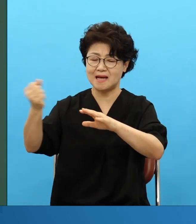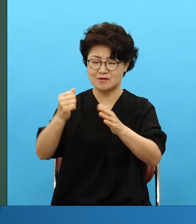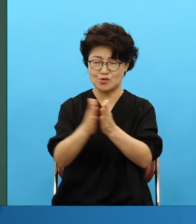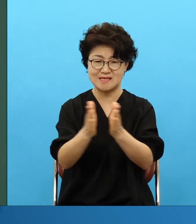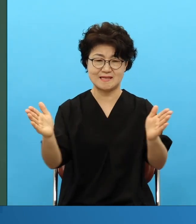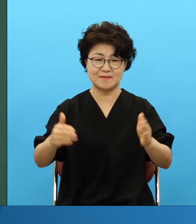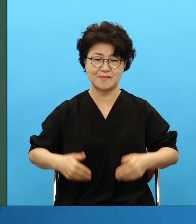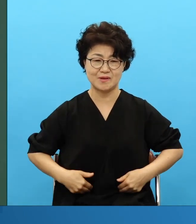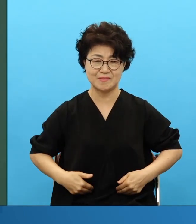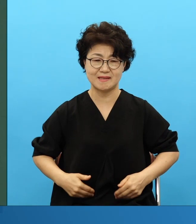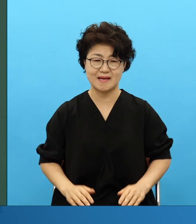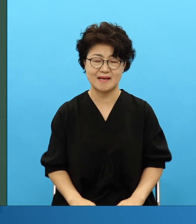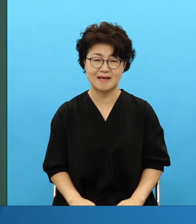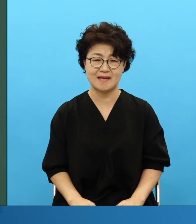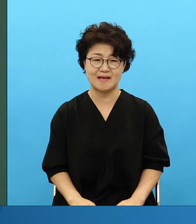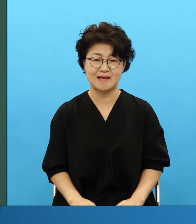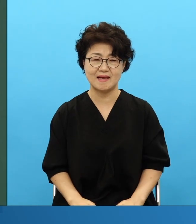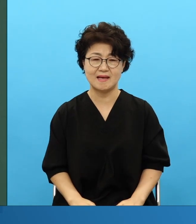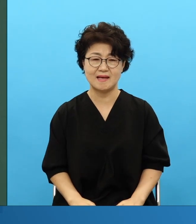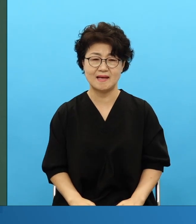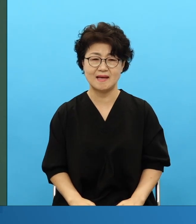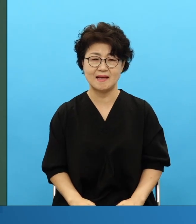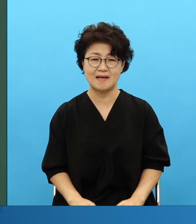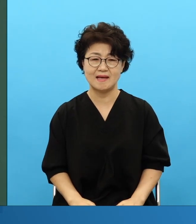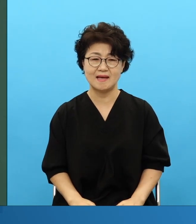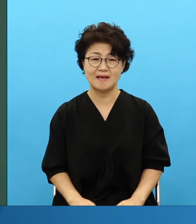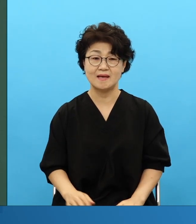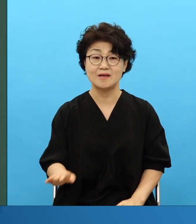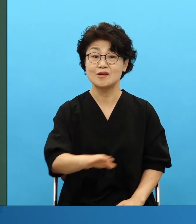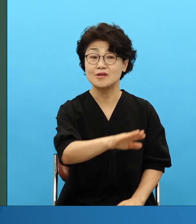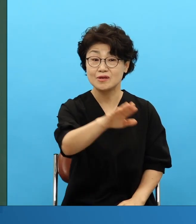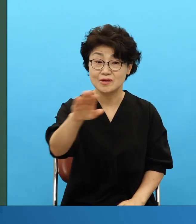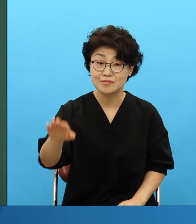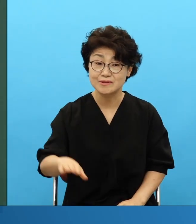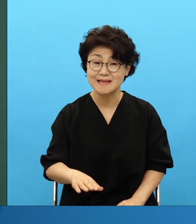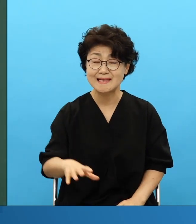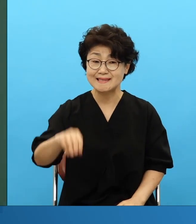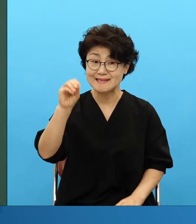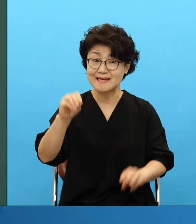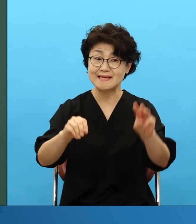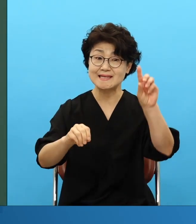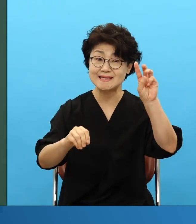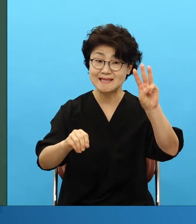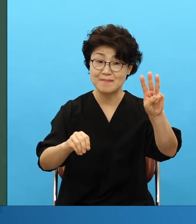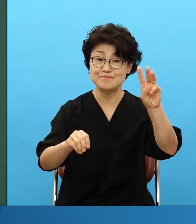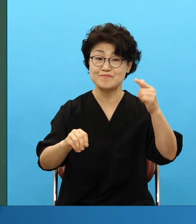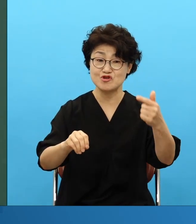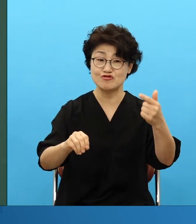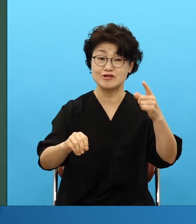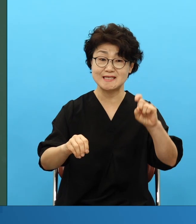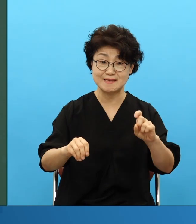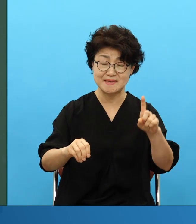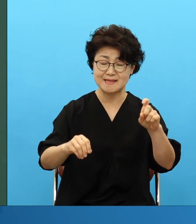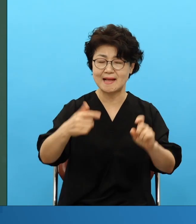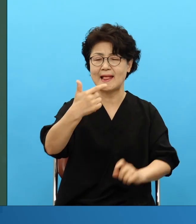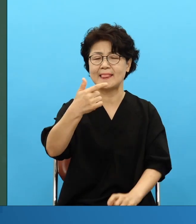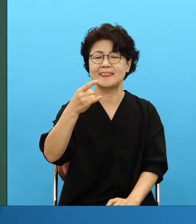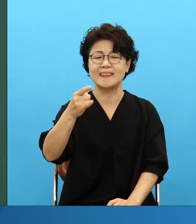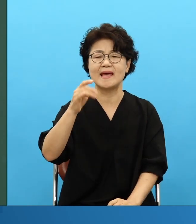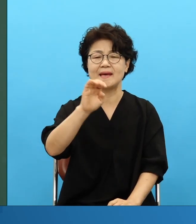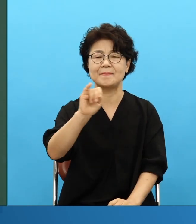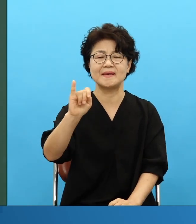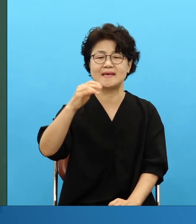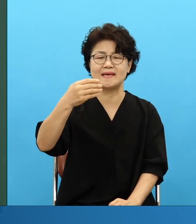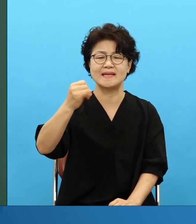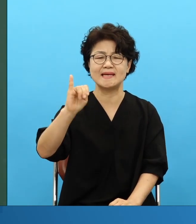God. 창세기 3장, 6장, 11장 여러분 잘 아시다시피 네피림 운동인데 세상 사람들이 이거 몰라요. Genesis 3,